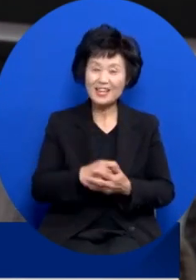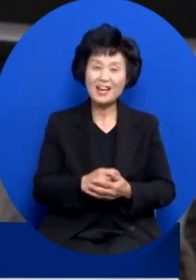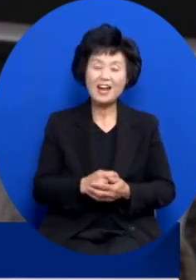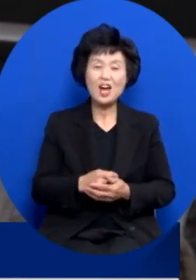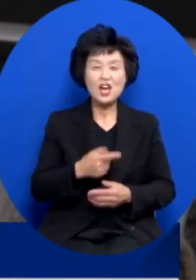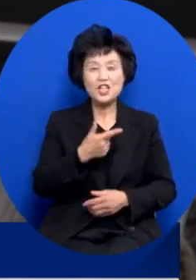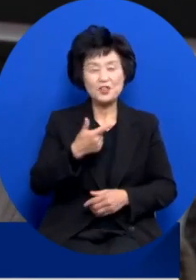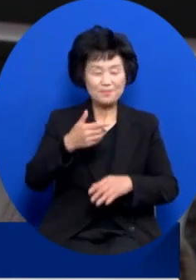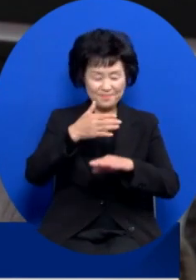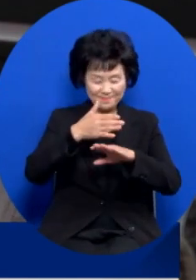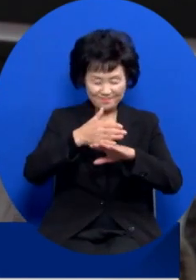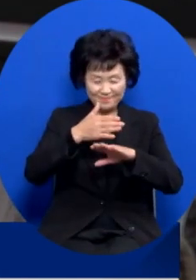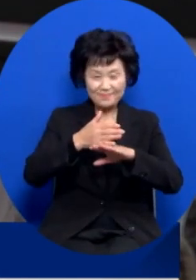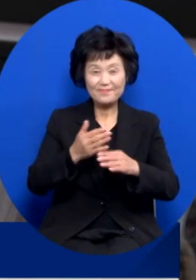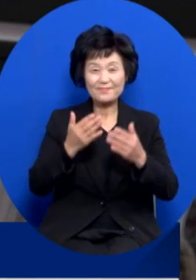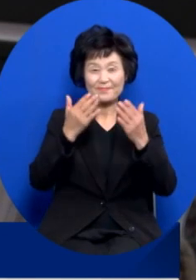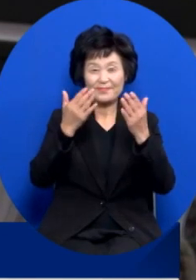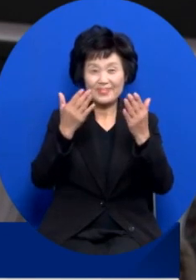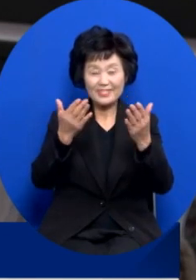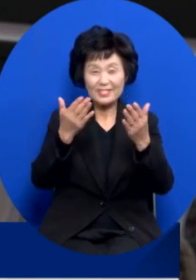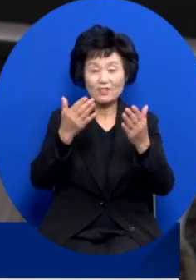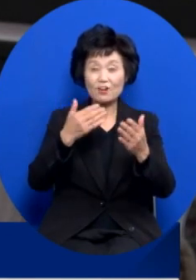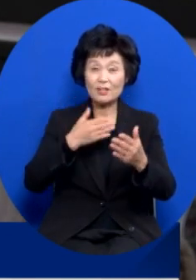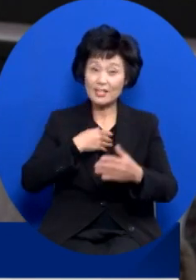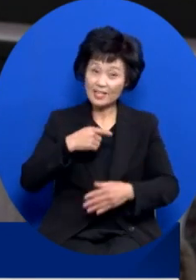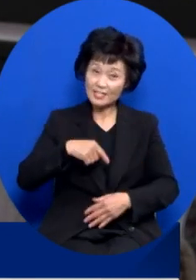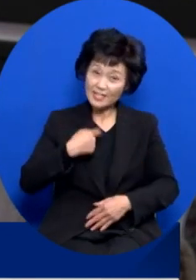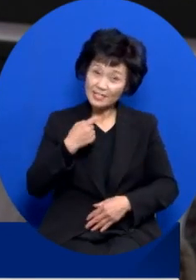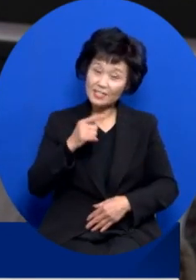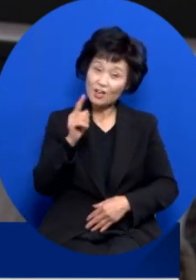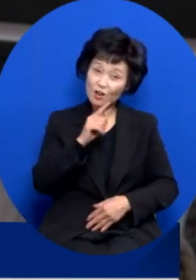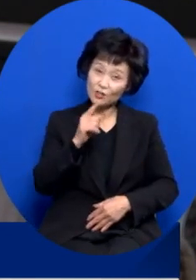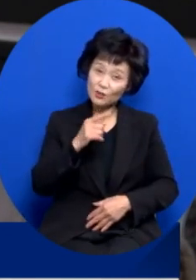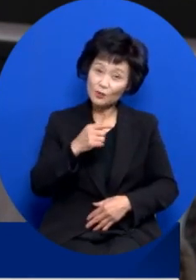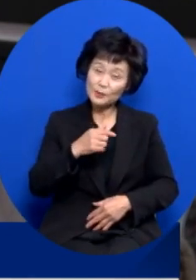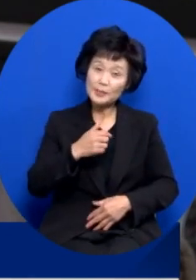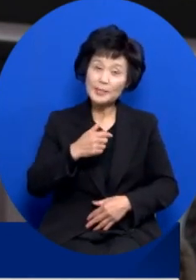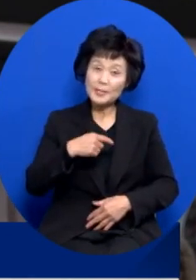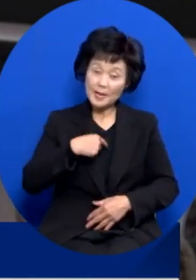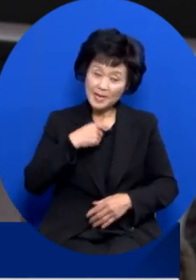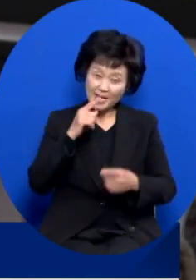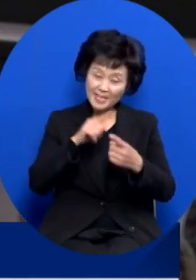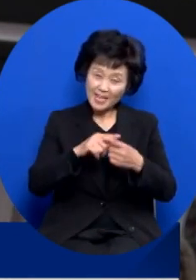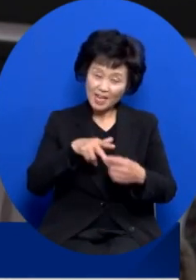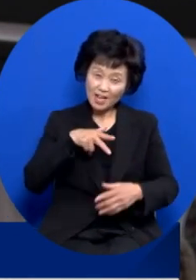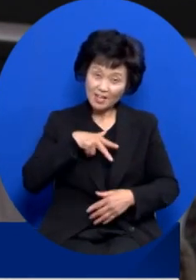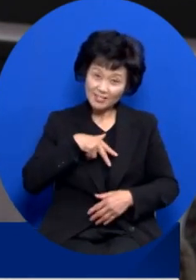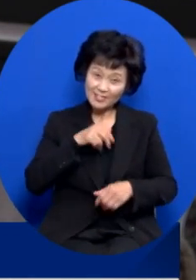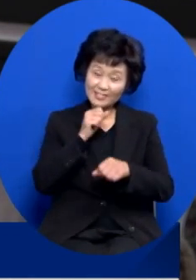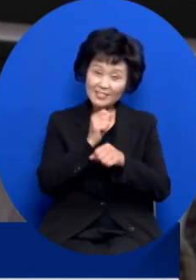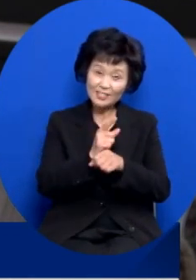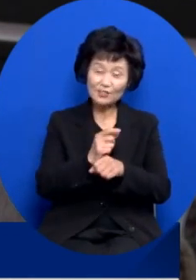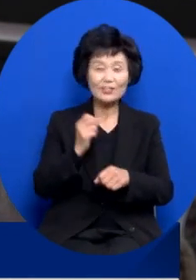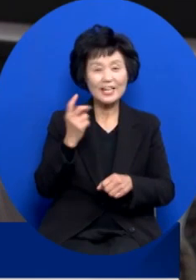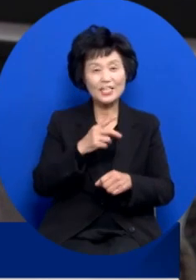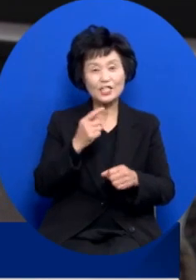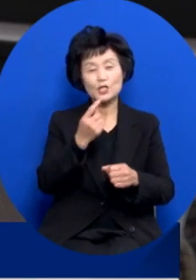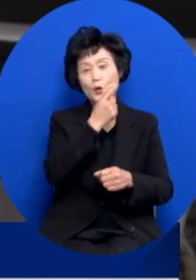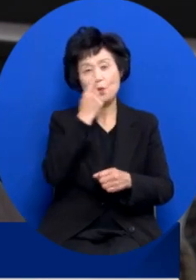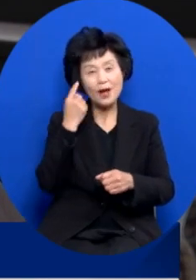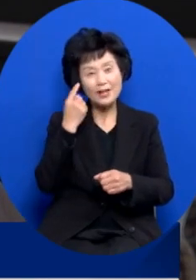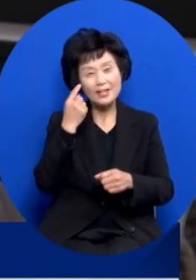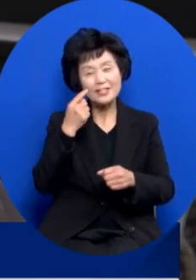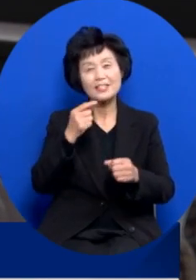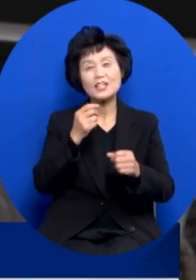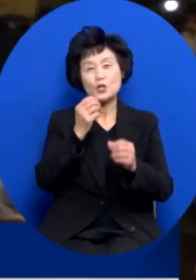주셨어요. 너무 감사드리고 제 자신의 또 어떤 존재감, 정체성 이런 것도 좀 다시 한번 확인할 수 있는 그런